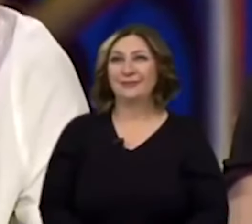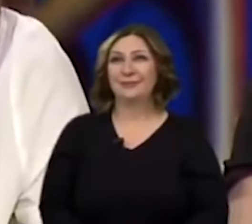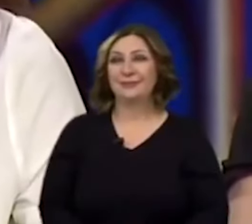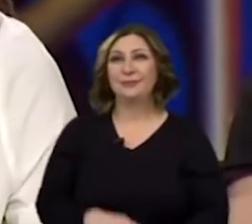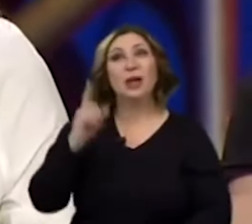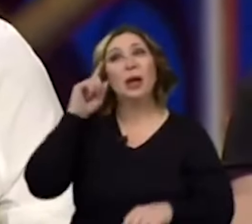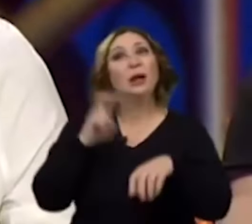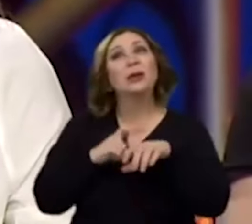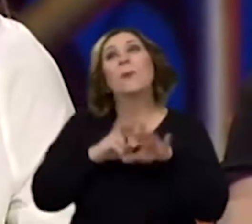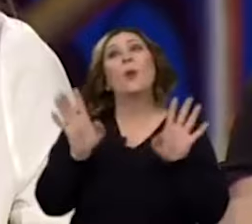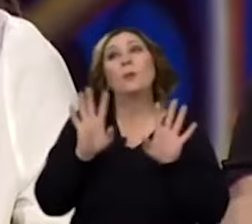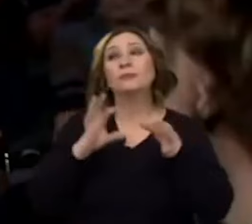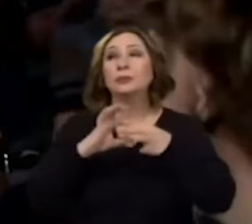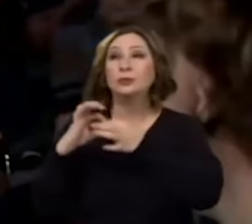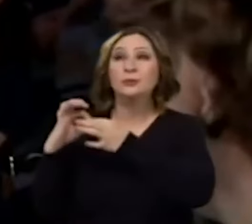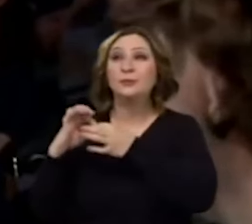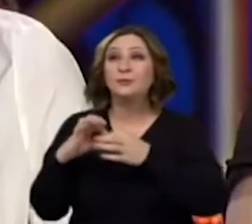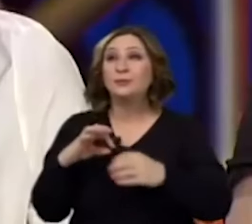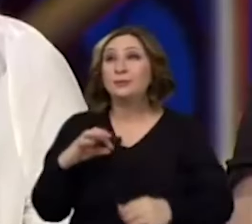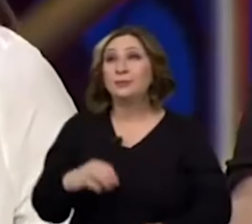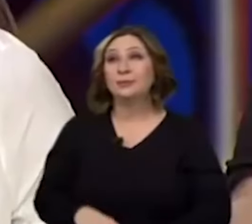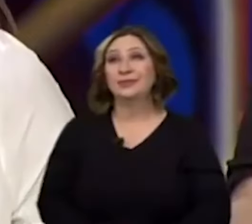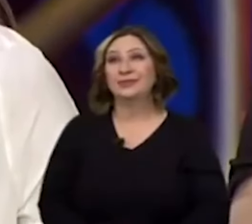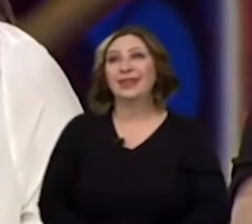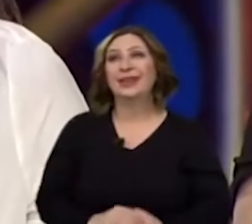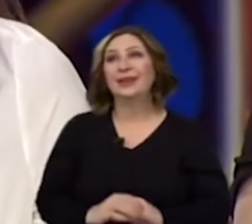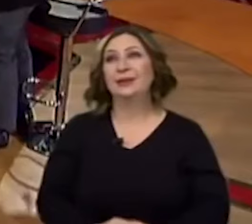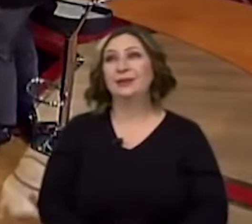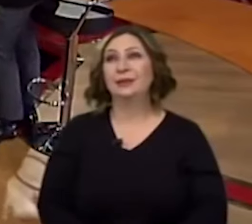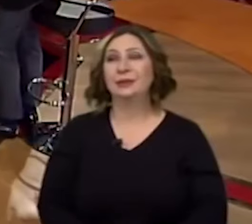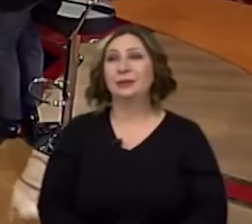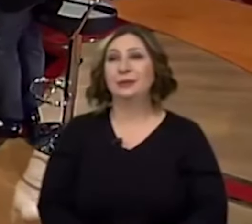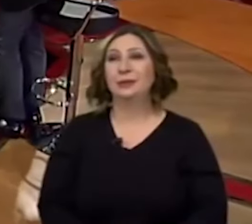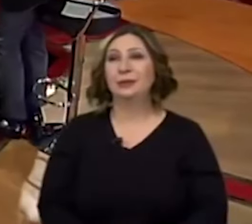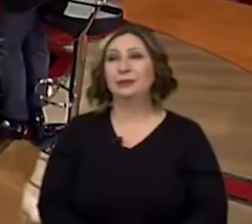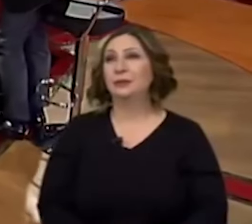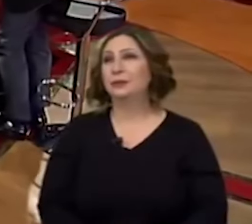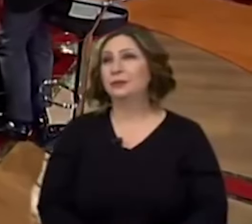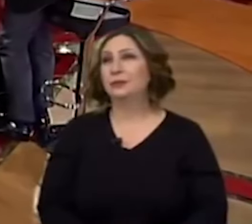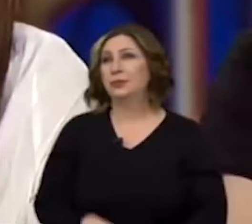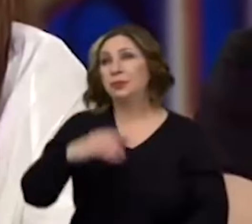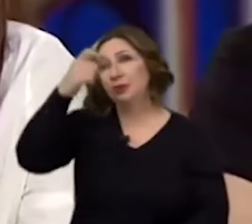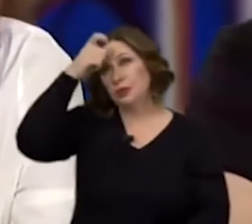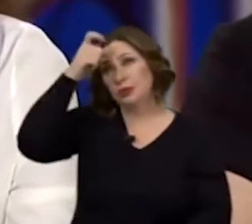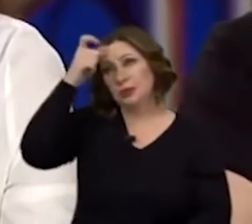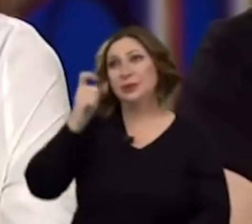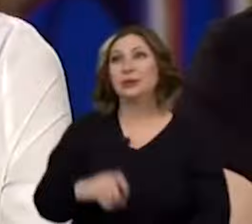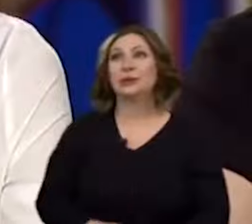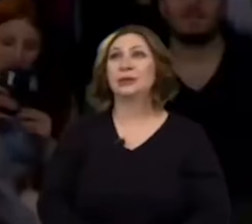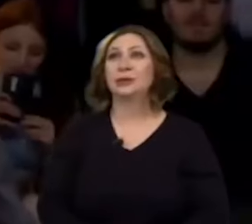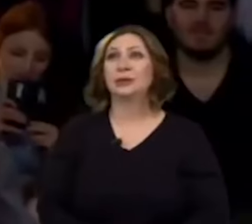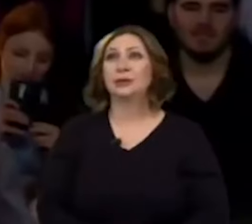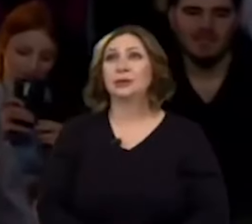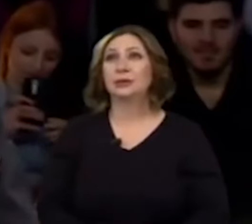Gerçekten hiç hatırlamıyorum şu anda. Give me a reason. Give me a reason, o kadar. Türkçelerden var mı? Türkçelerden. Sensiz